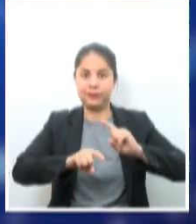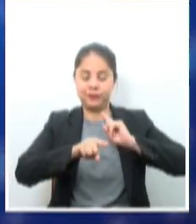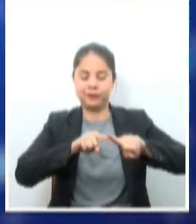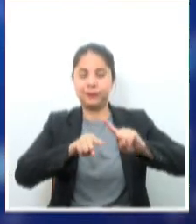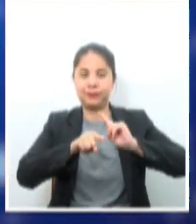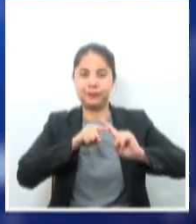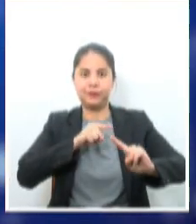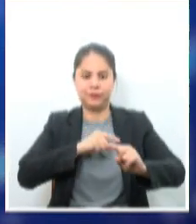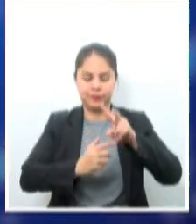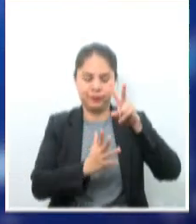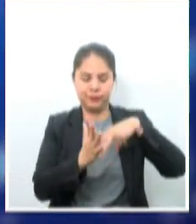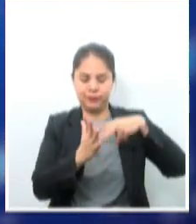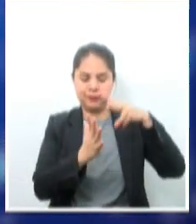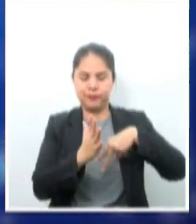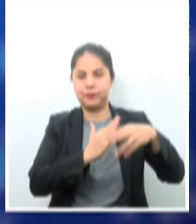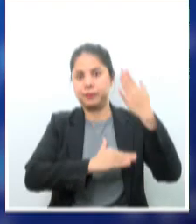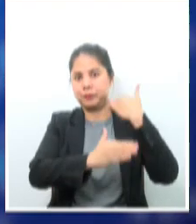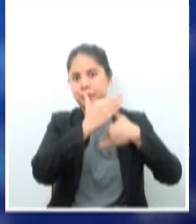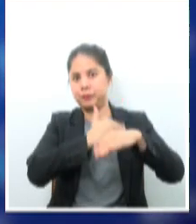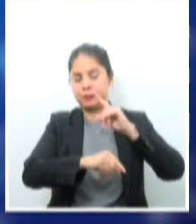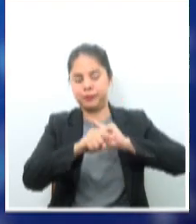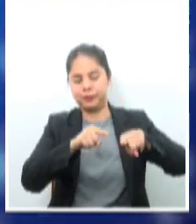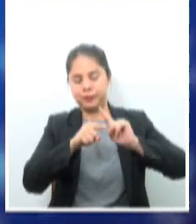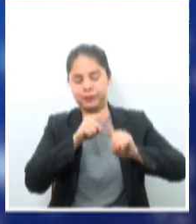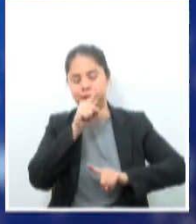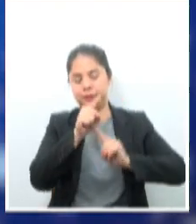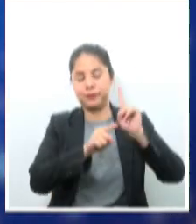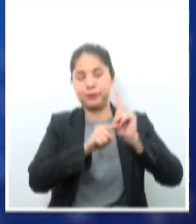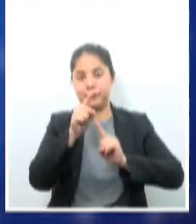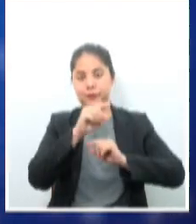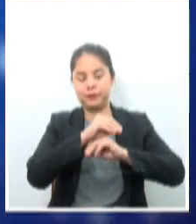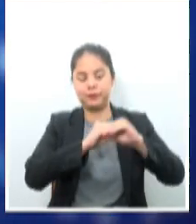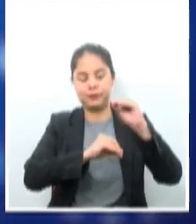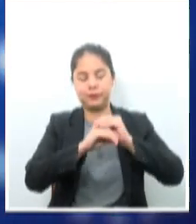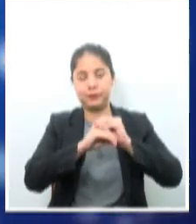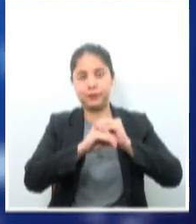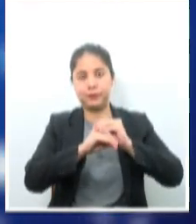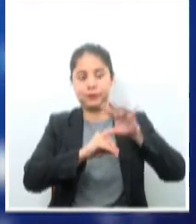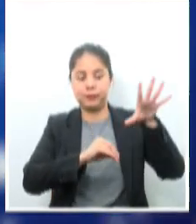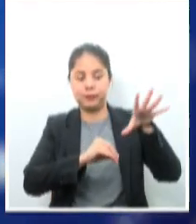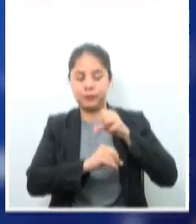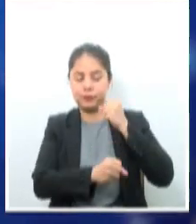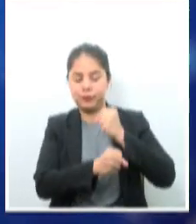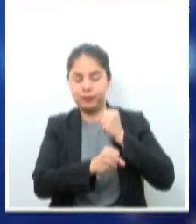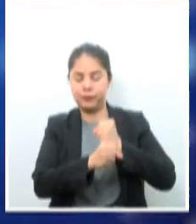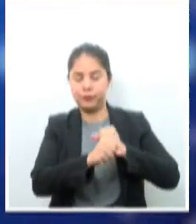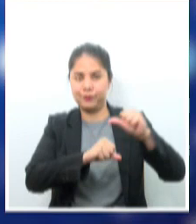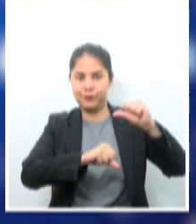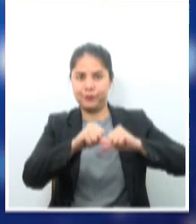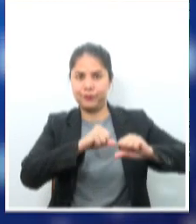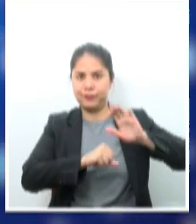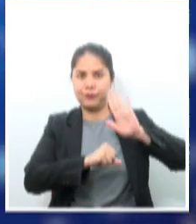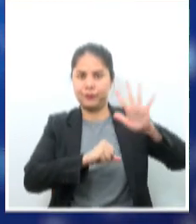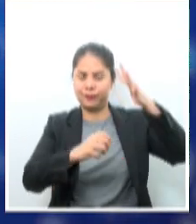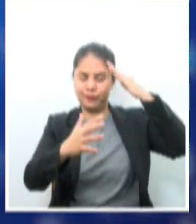literature review นะคะเกี่ยวกับเรื่องของ career decision making profile ค่ะแล้วก็ได้มีการอ้างอิงงานวิจัยมาจากทางหลักของจิ